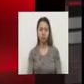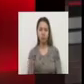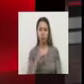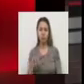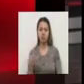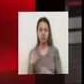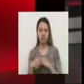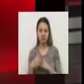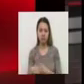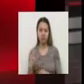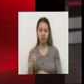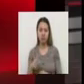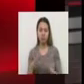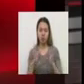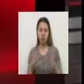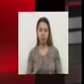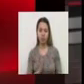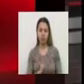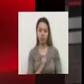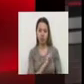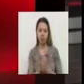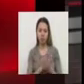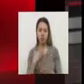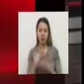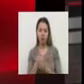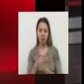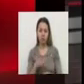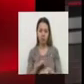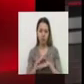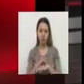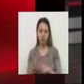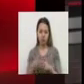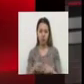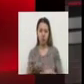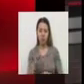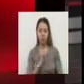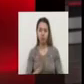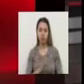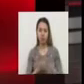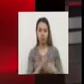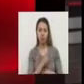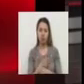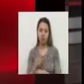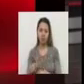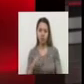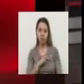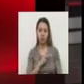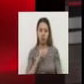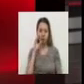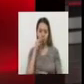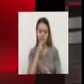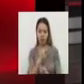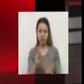Аймақта шағын және орта кәсіпкерлік саласы қарқынды даму үстінде. Осы орайда облыстық кәсіпкерлер палатасы айтарлықтай табандылық